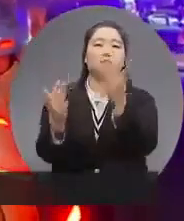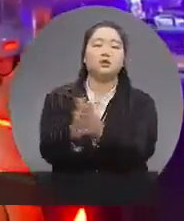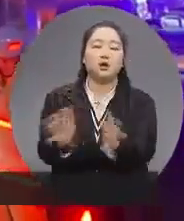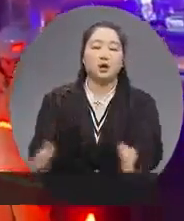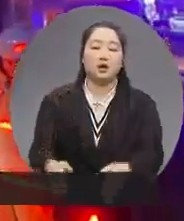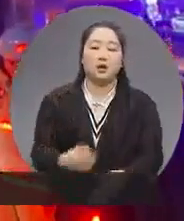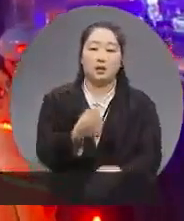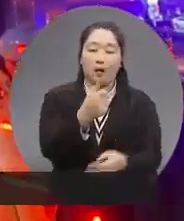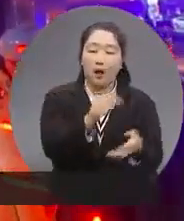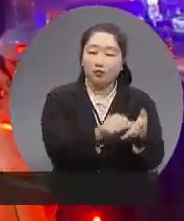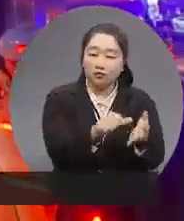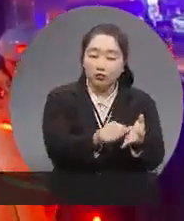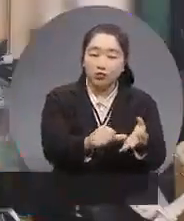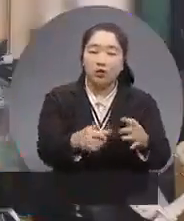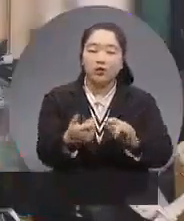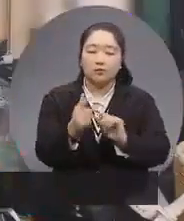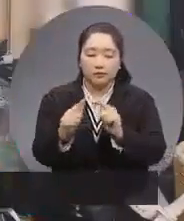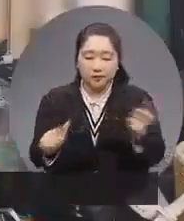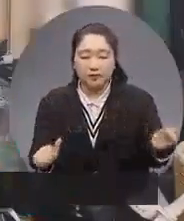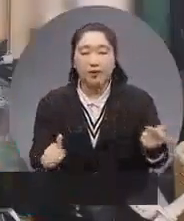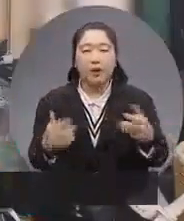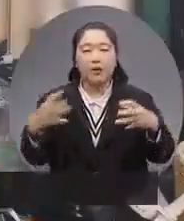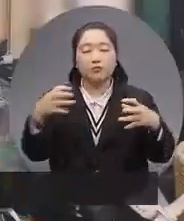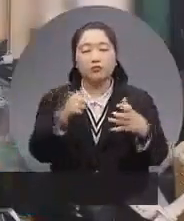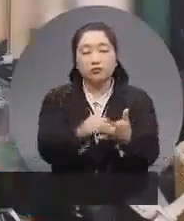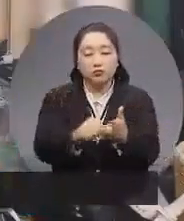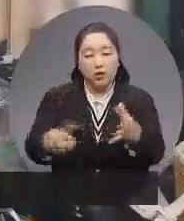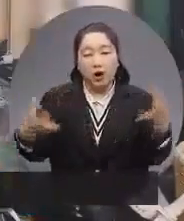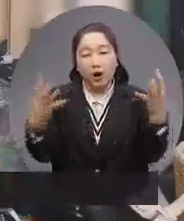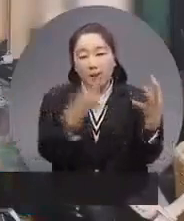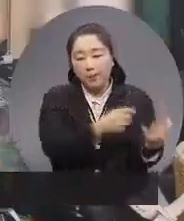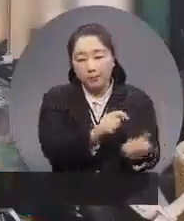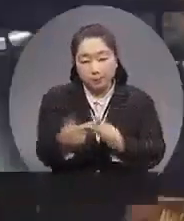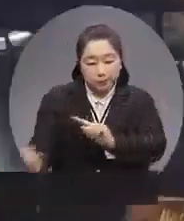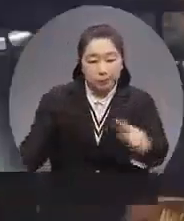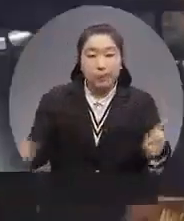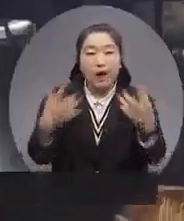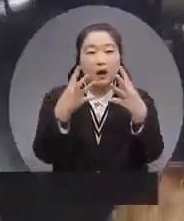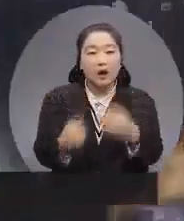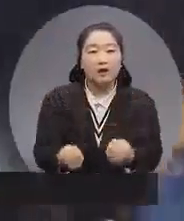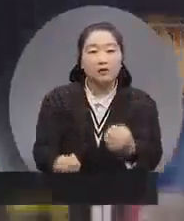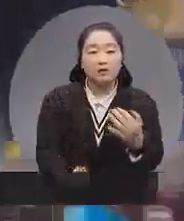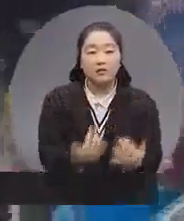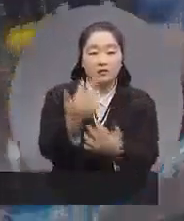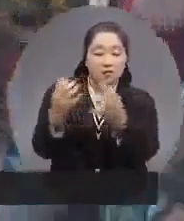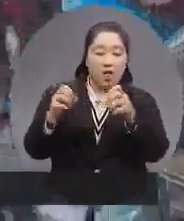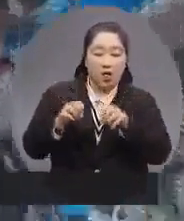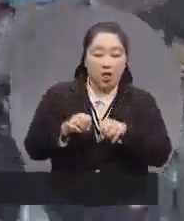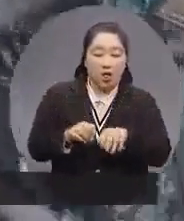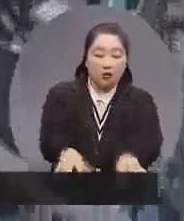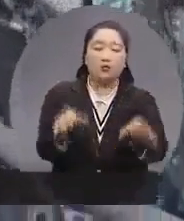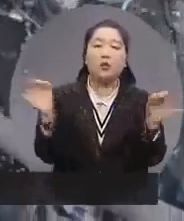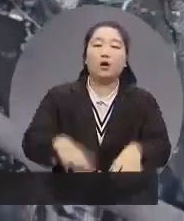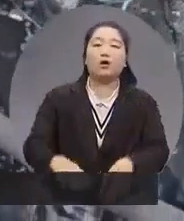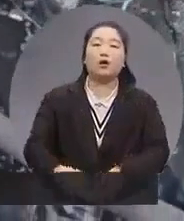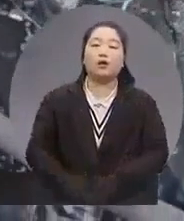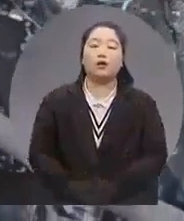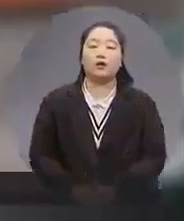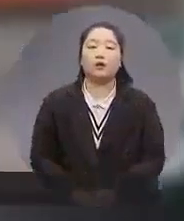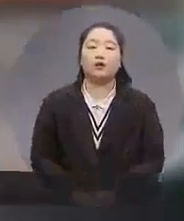가전제품이나 공구류 전기용품까지 취급하는 물품이 워낙 다양하고 많아 불길은 순식간에 커졌습니다